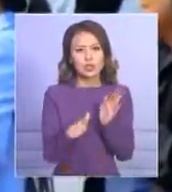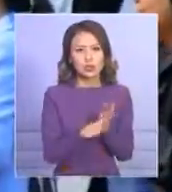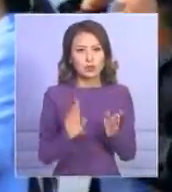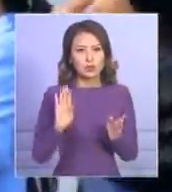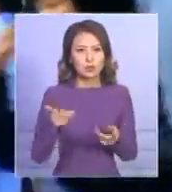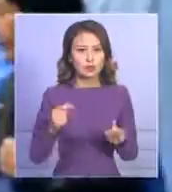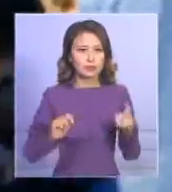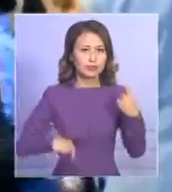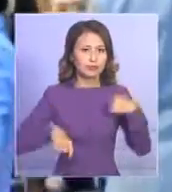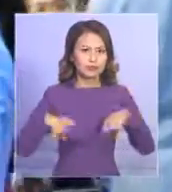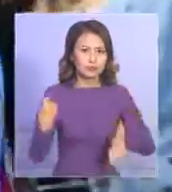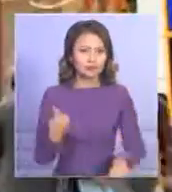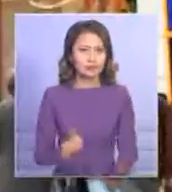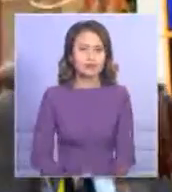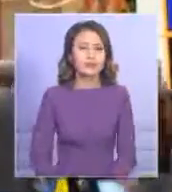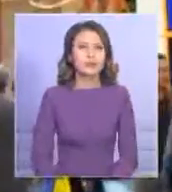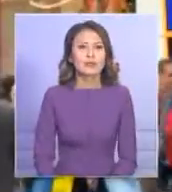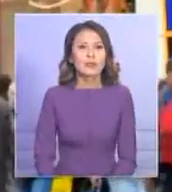әкеледі.